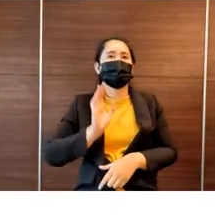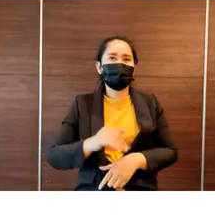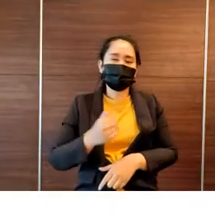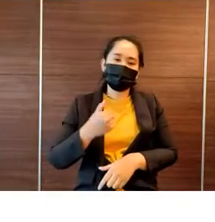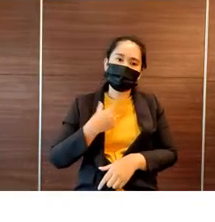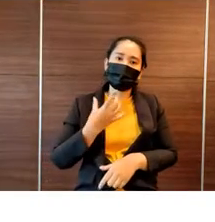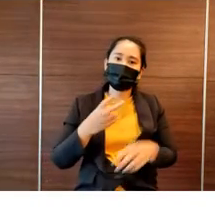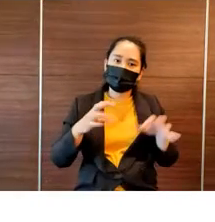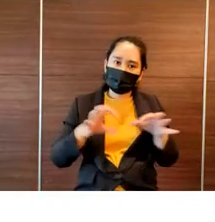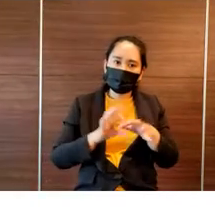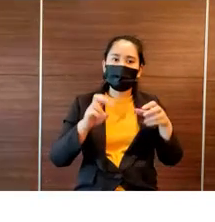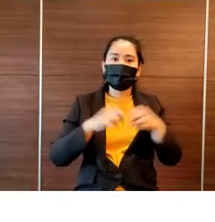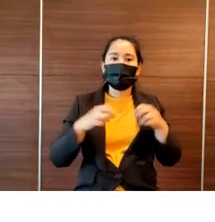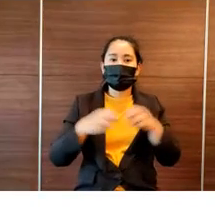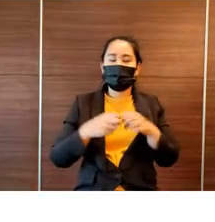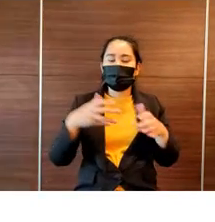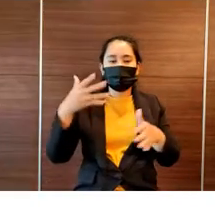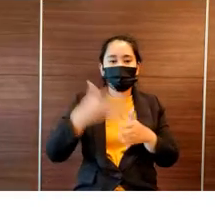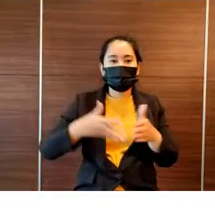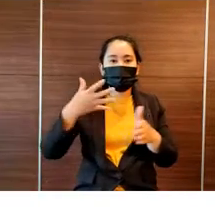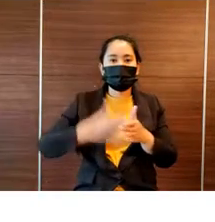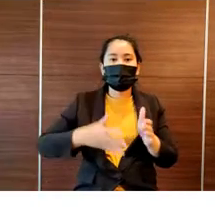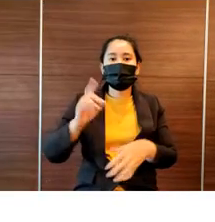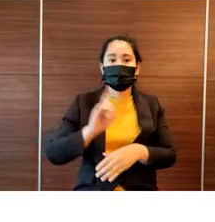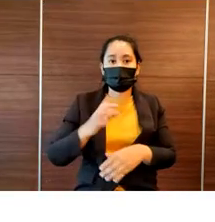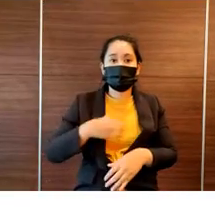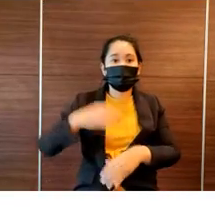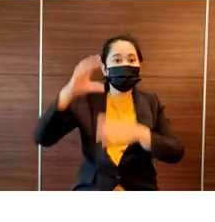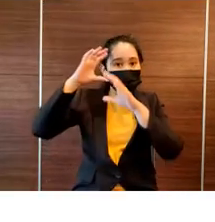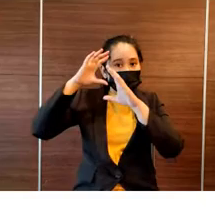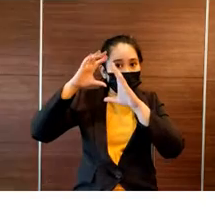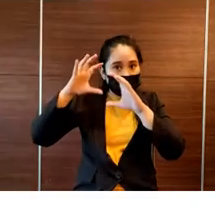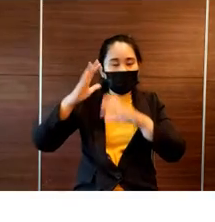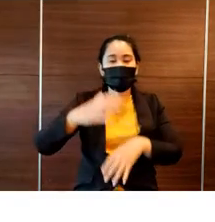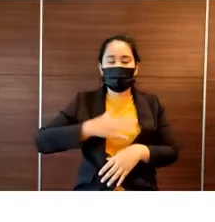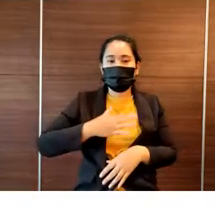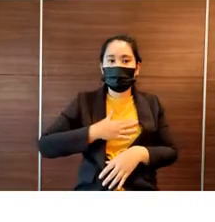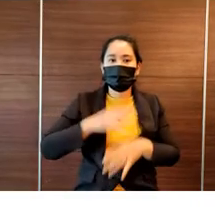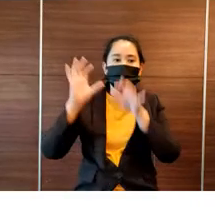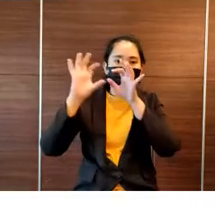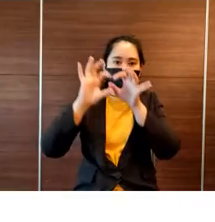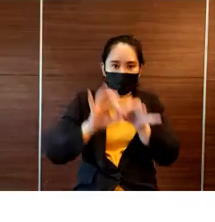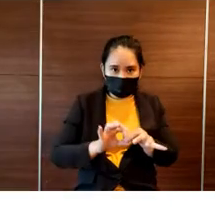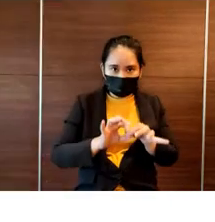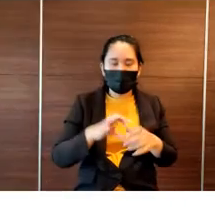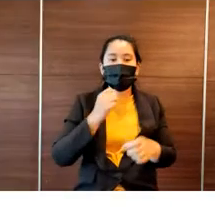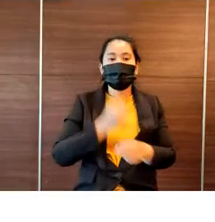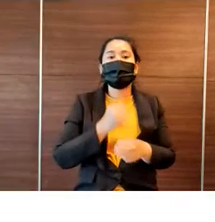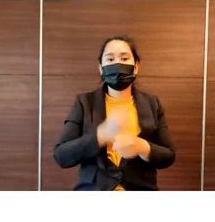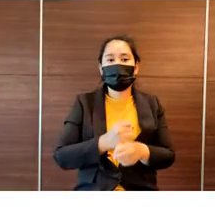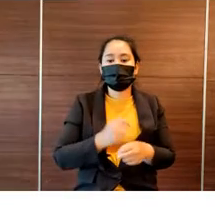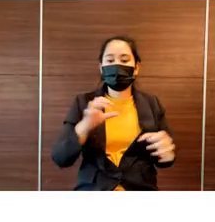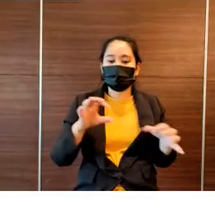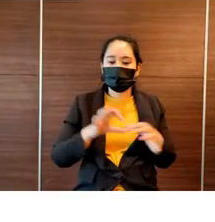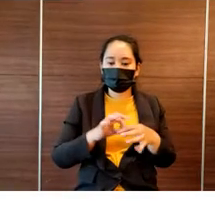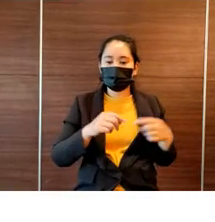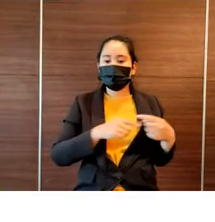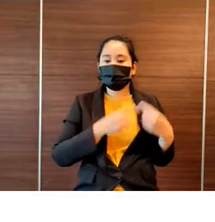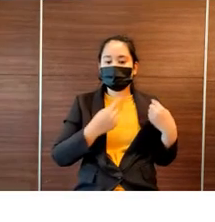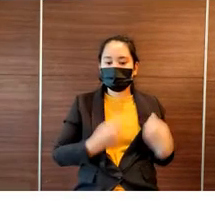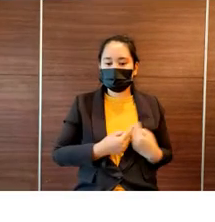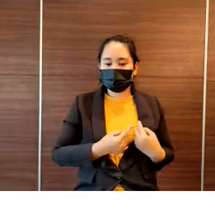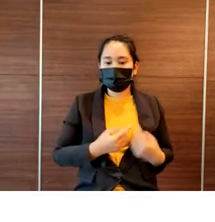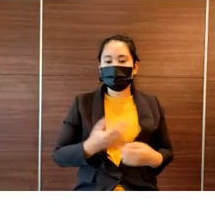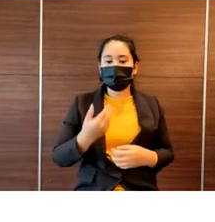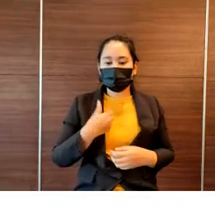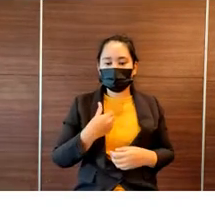ตัวสกัดกั้นระหว่างสมองของเราเนาะกับที่มันจะลงมาสู่การทำงานทางด้านจิตใจเนี่ยค่ะก็